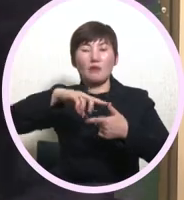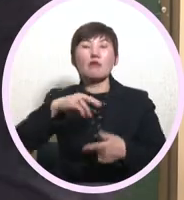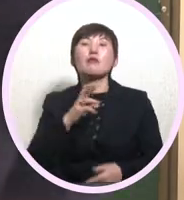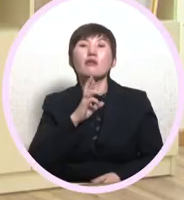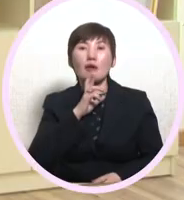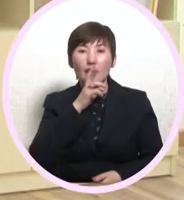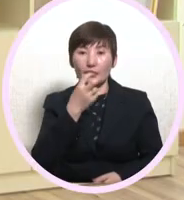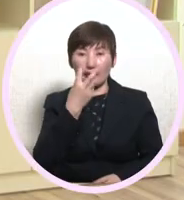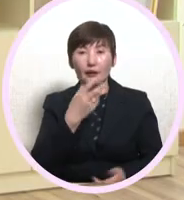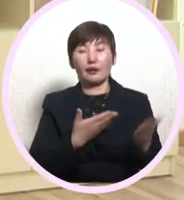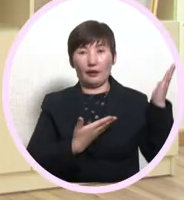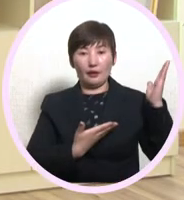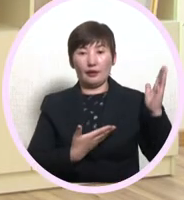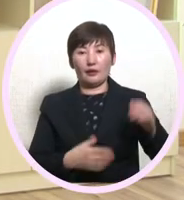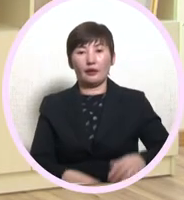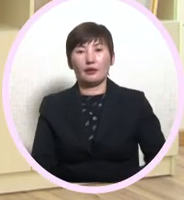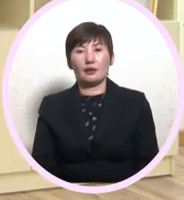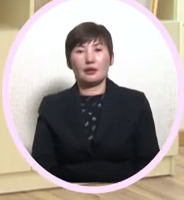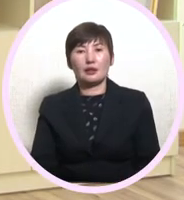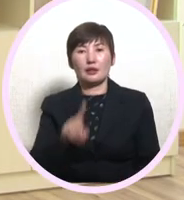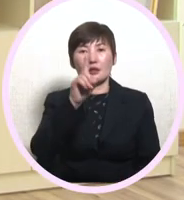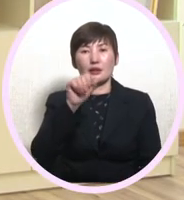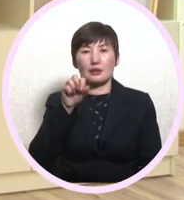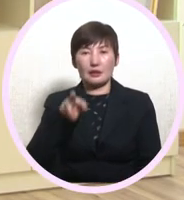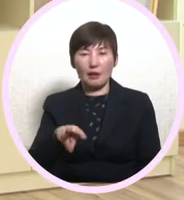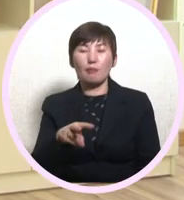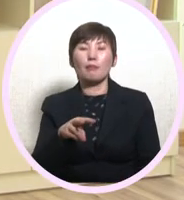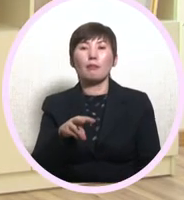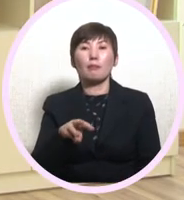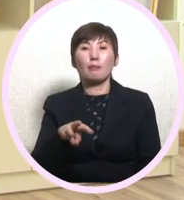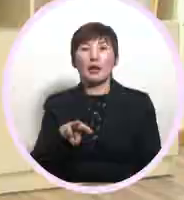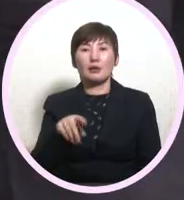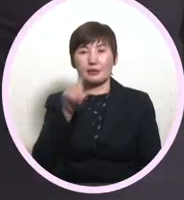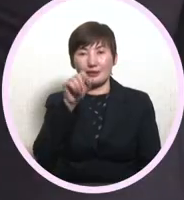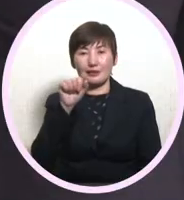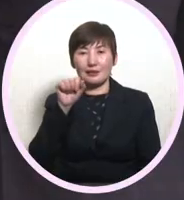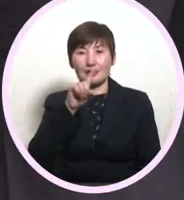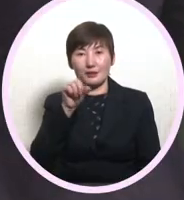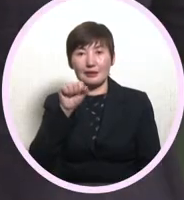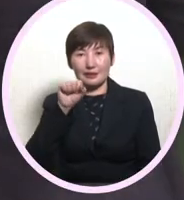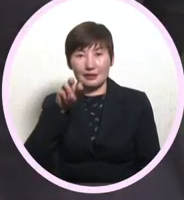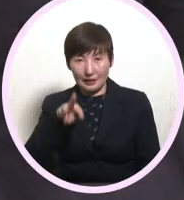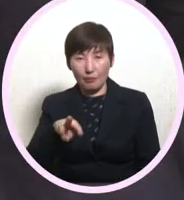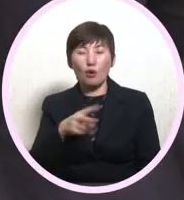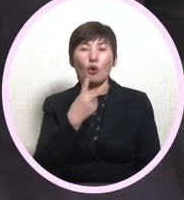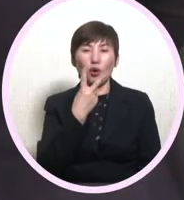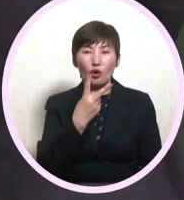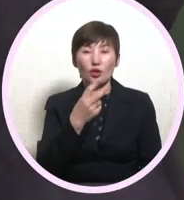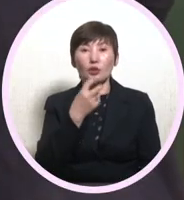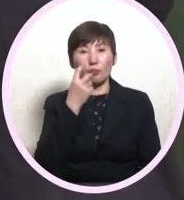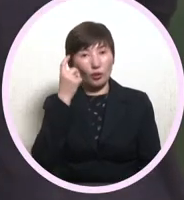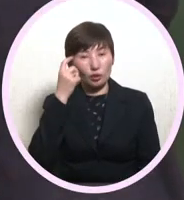учраас. За тэгвэл хэдүүлээ зам 2-ыг нь олъё. За зам 2-ыг олохдоо хурдны өөрчлөлтийг